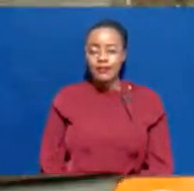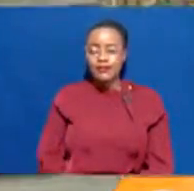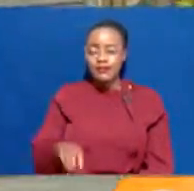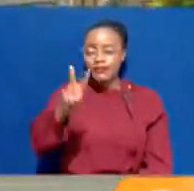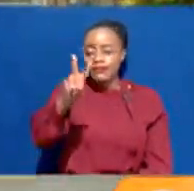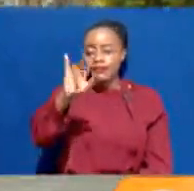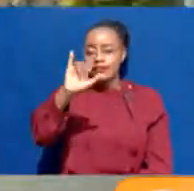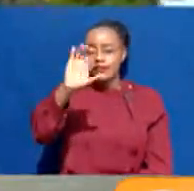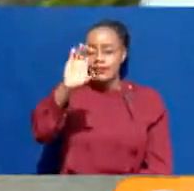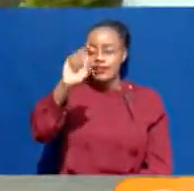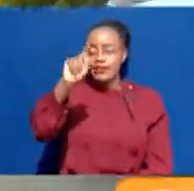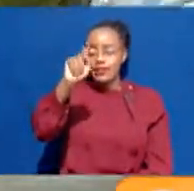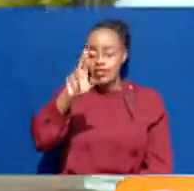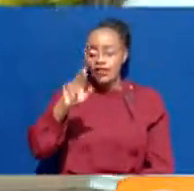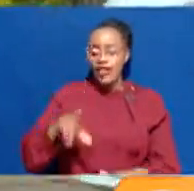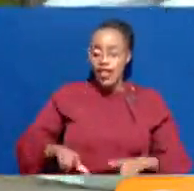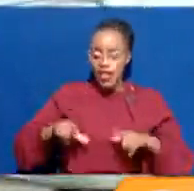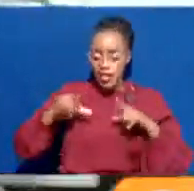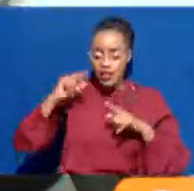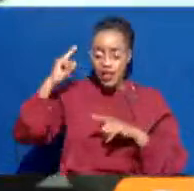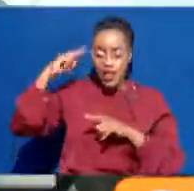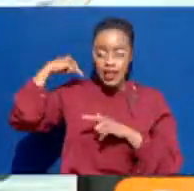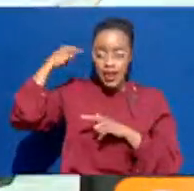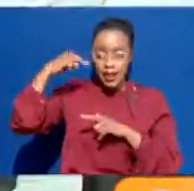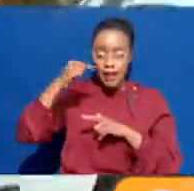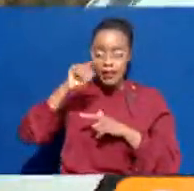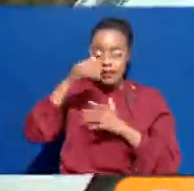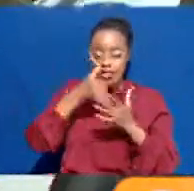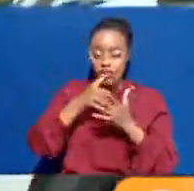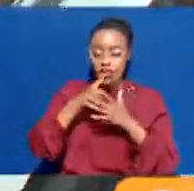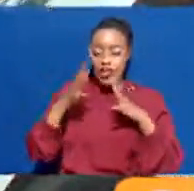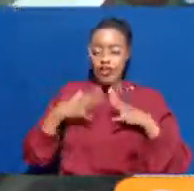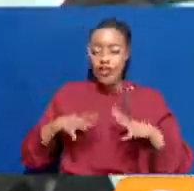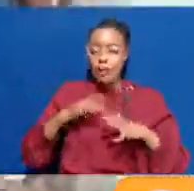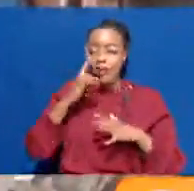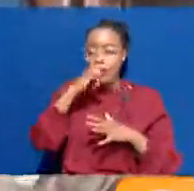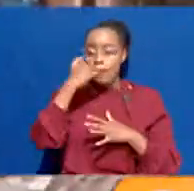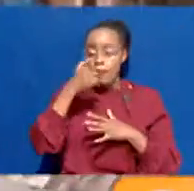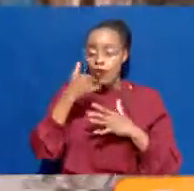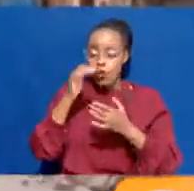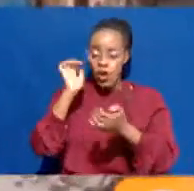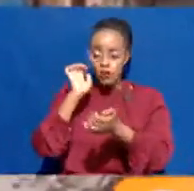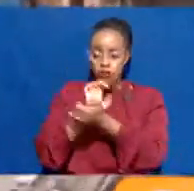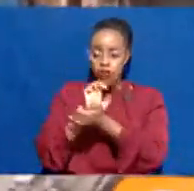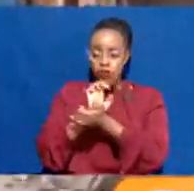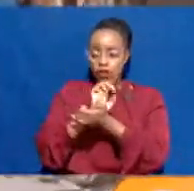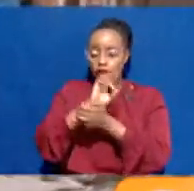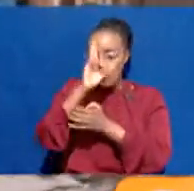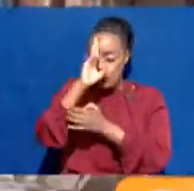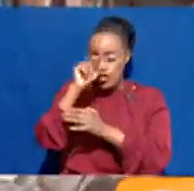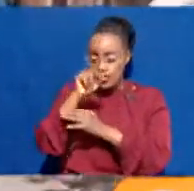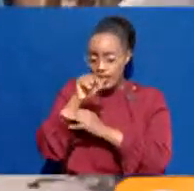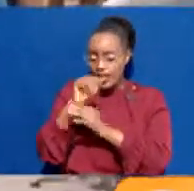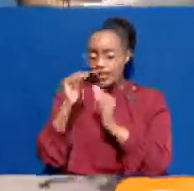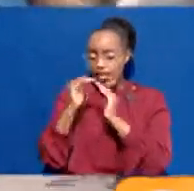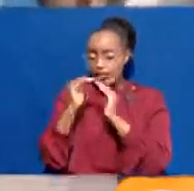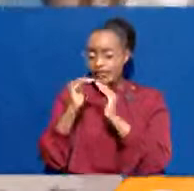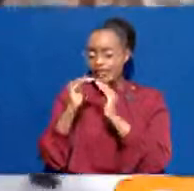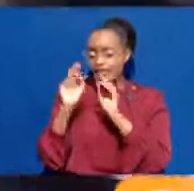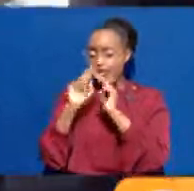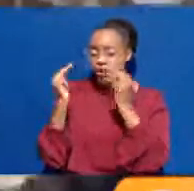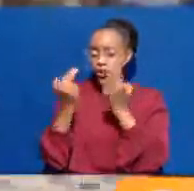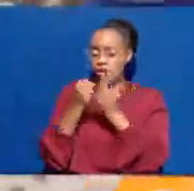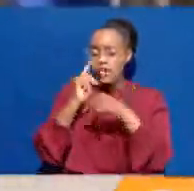Victor Juma, mkazi wa Madhare, ni miongoni mwa wale waliokamatwa na maafisa wa kitengo hicho wakati